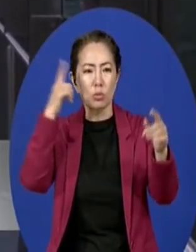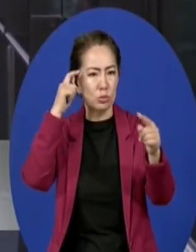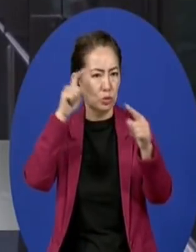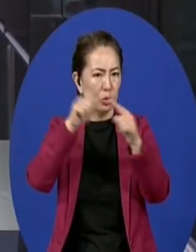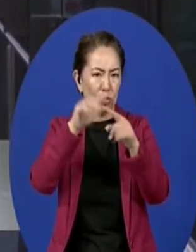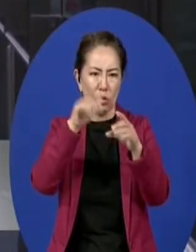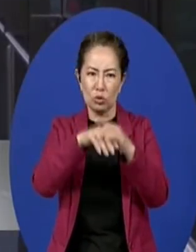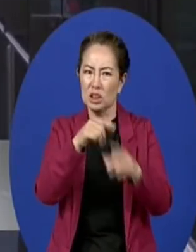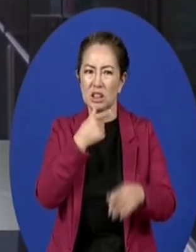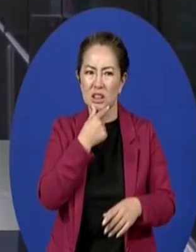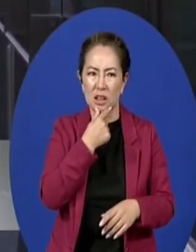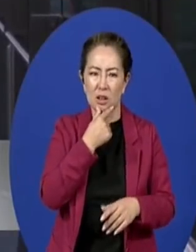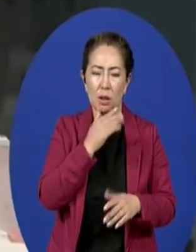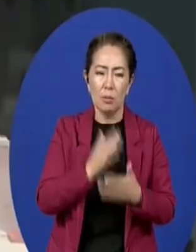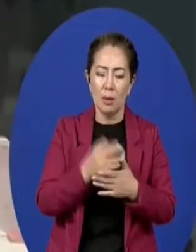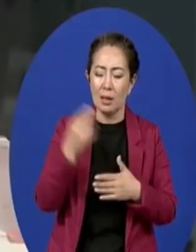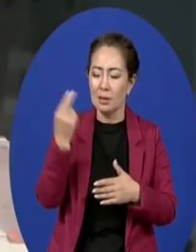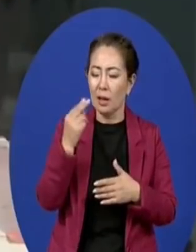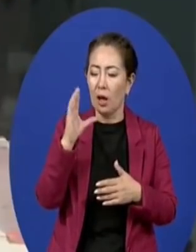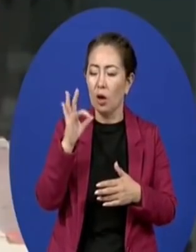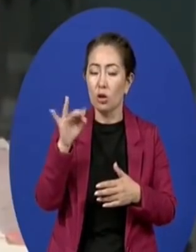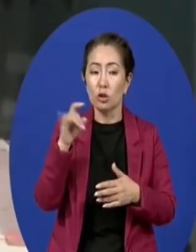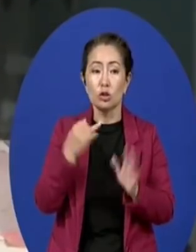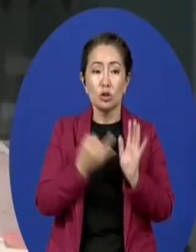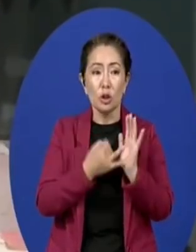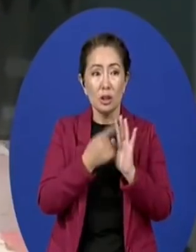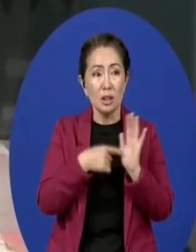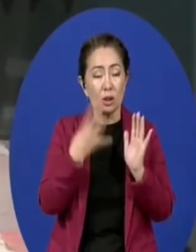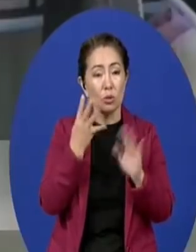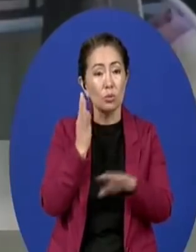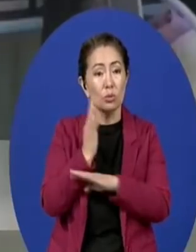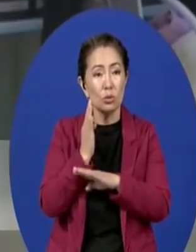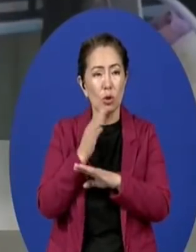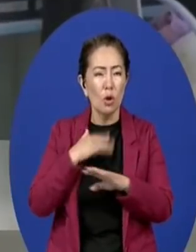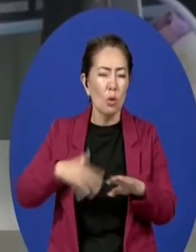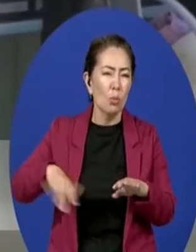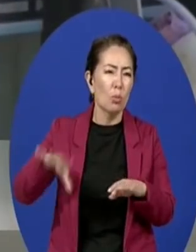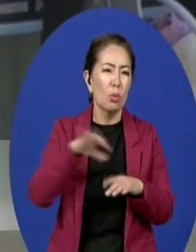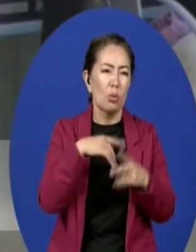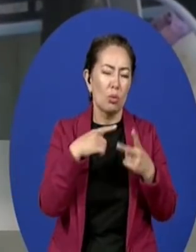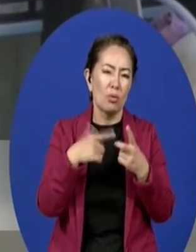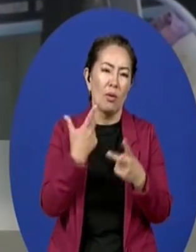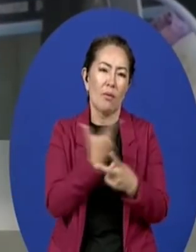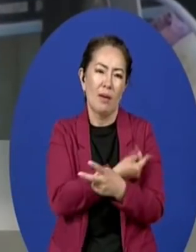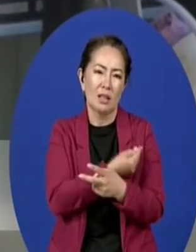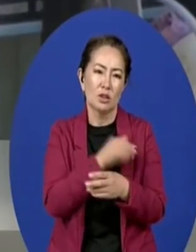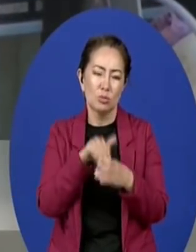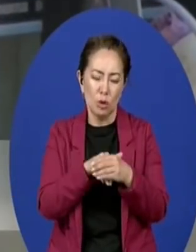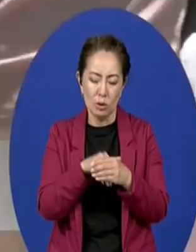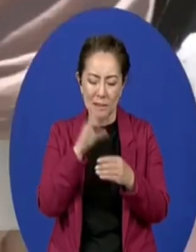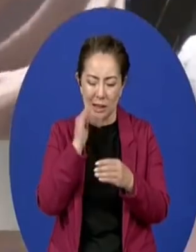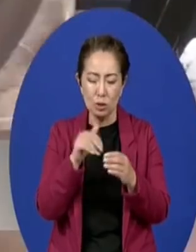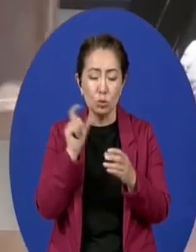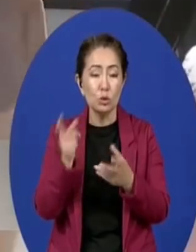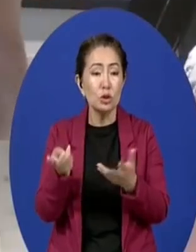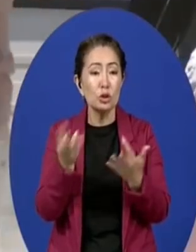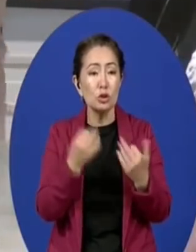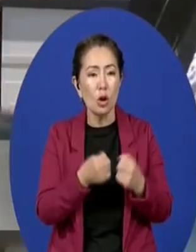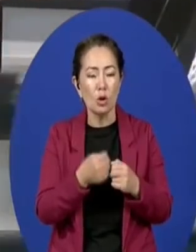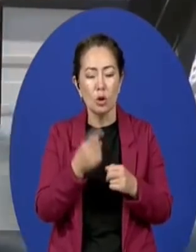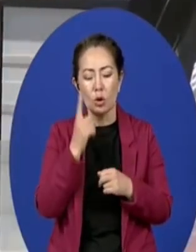байна. Тухайлбал цагаан ордон 7-р сарын 4 гэхэд бүрэн вакцинжуулалтанд хамрагдсан насанд хүрэгчдийнхээ